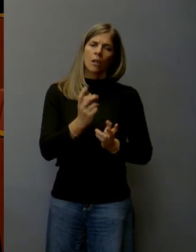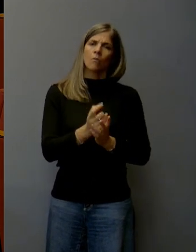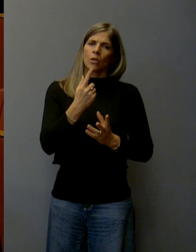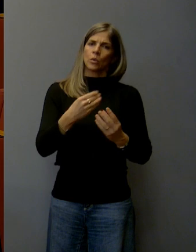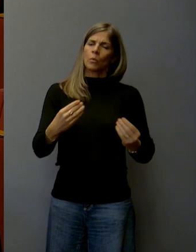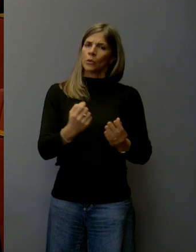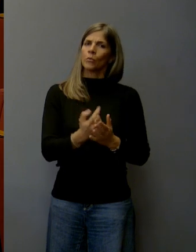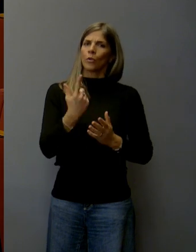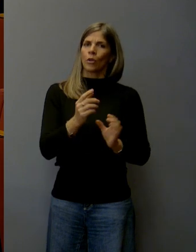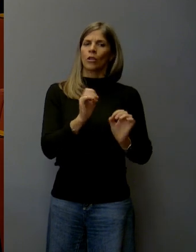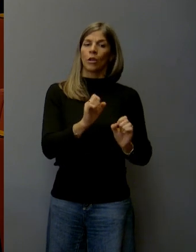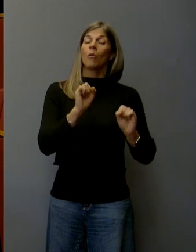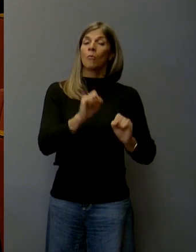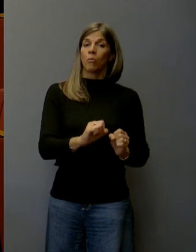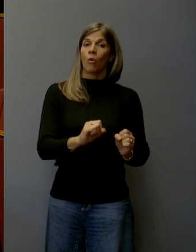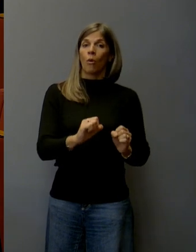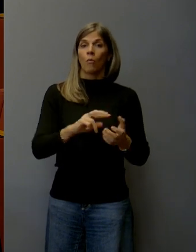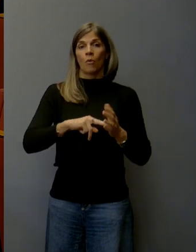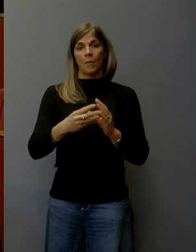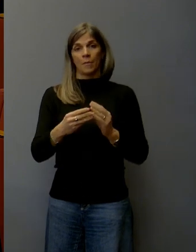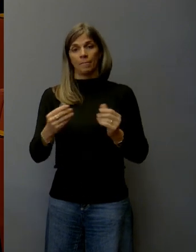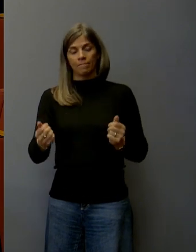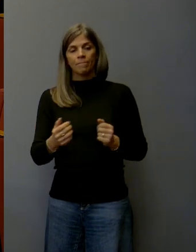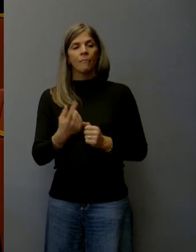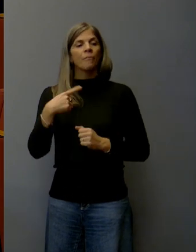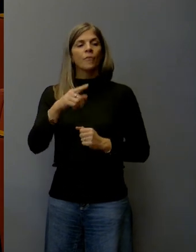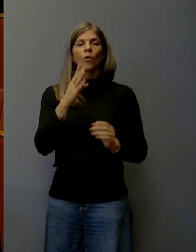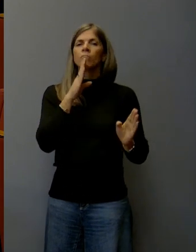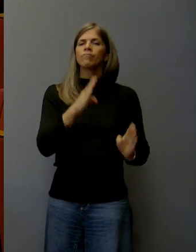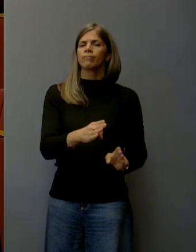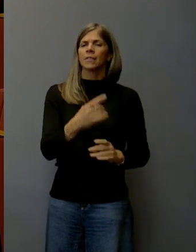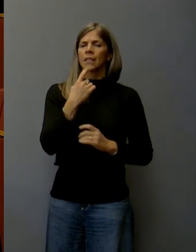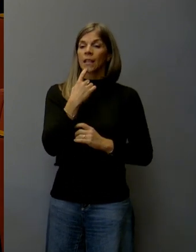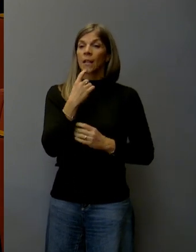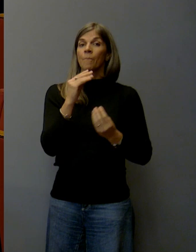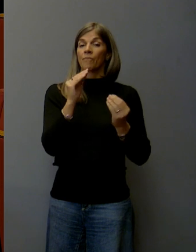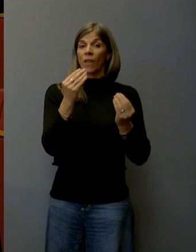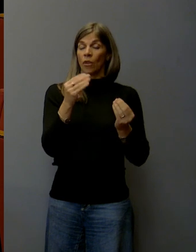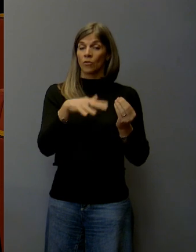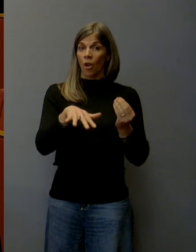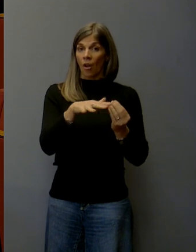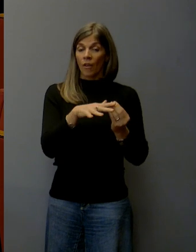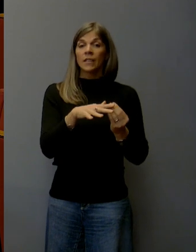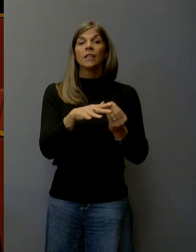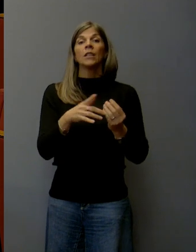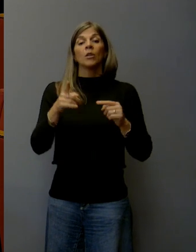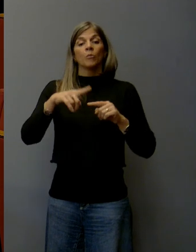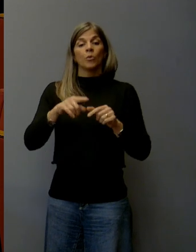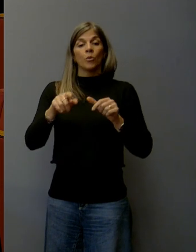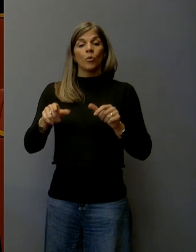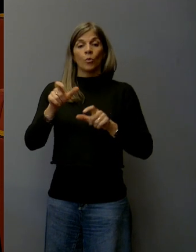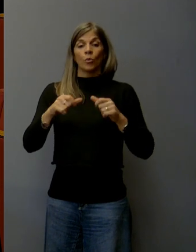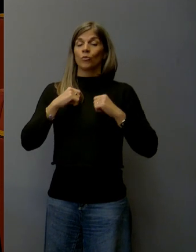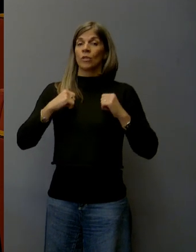con questo tipo di intento abbiamo detto a giovani a cittadini in generale E